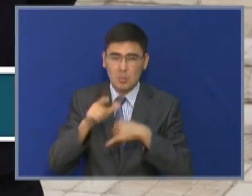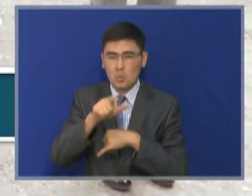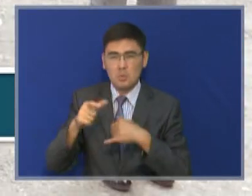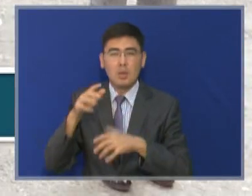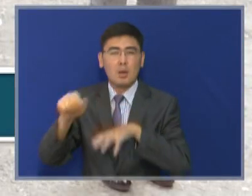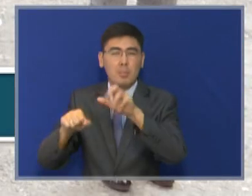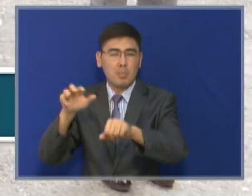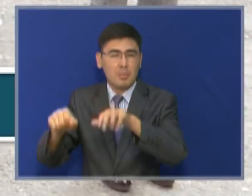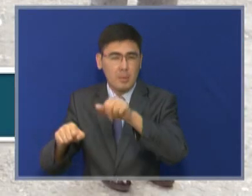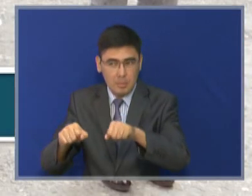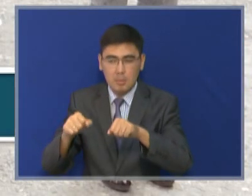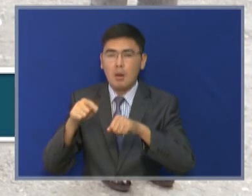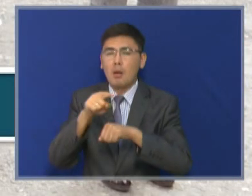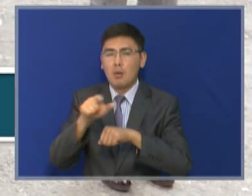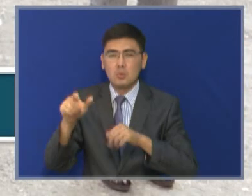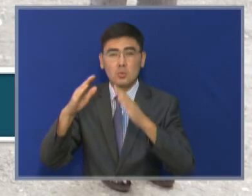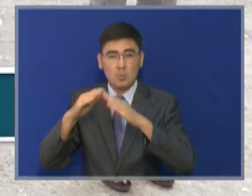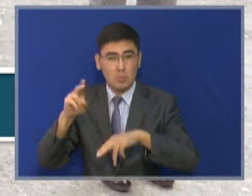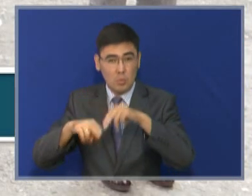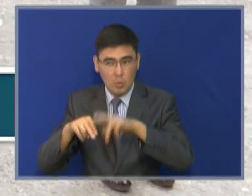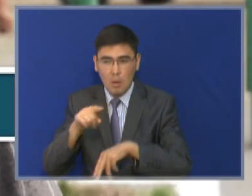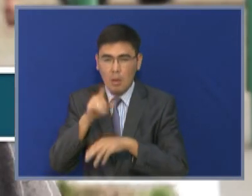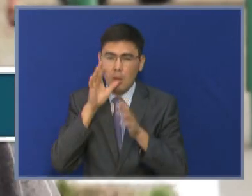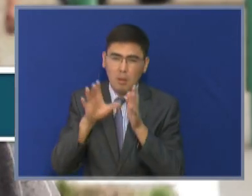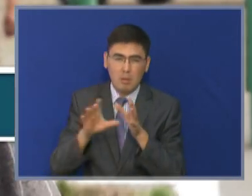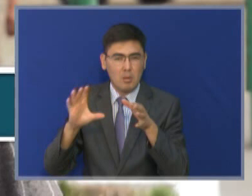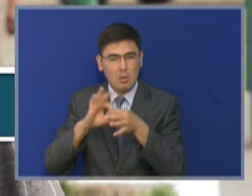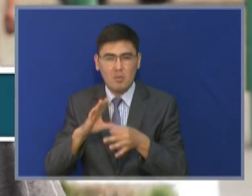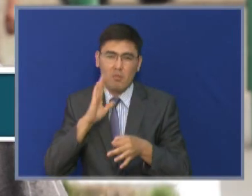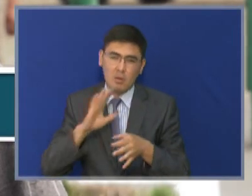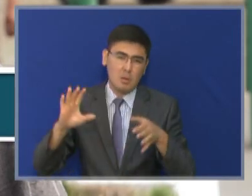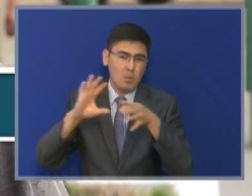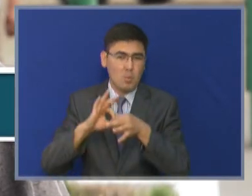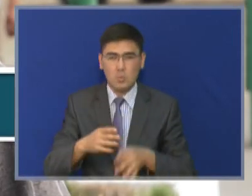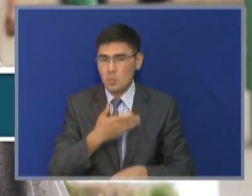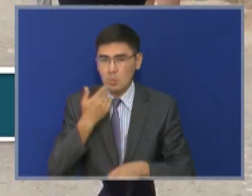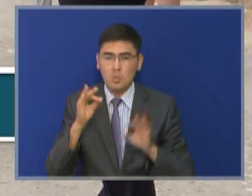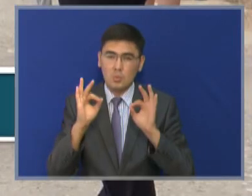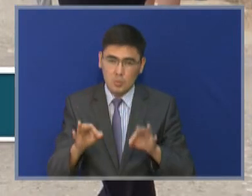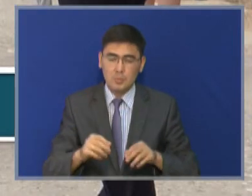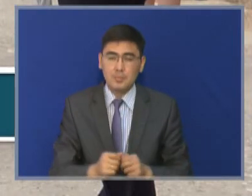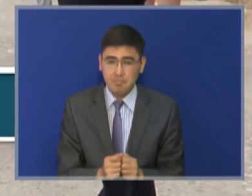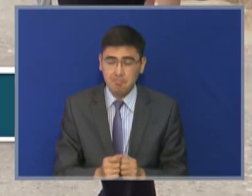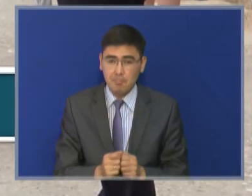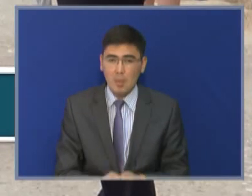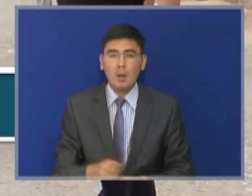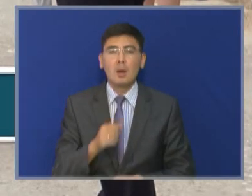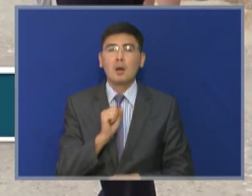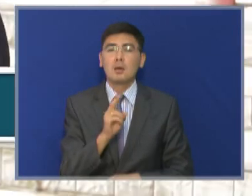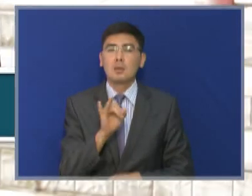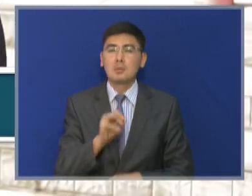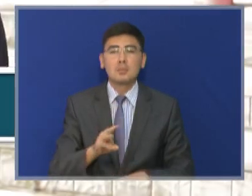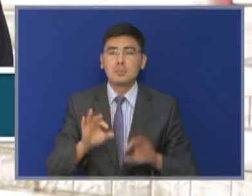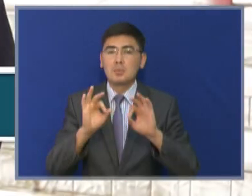жүргізіліп жатыр. Қазір аяқталуға жақын, деді қала әкімі Ермак Сәлімов. Ұшақтар кентіндегі мәселе де осылай шешілмек. Қала басшысының атап